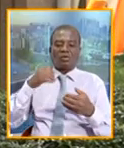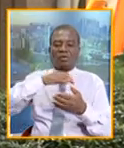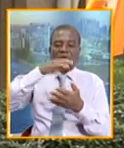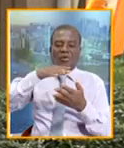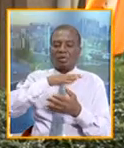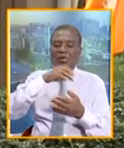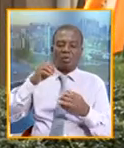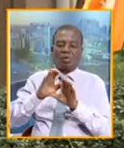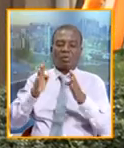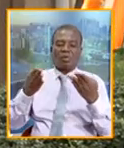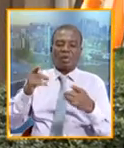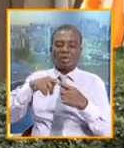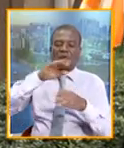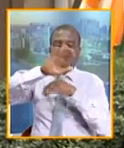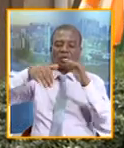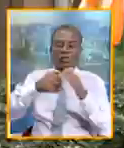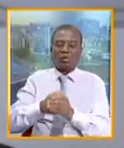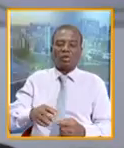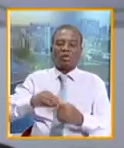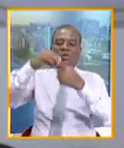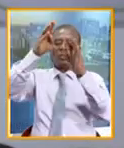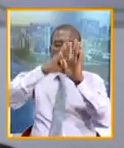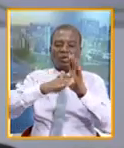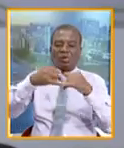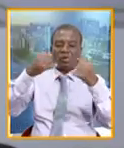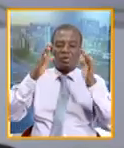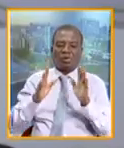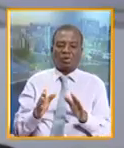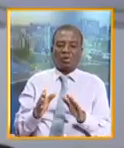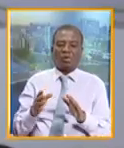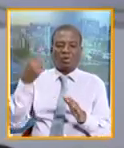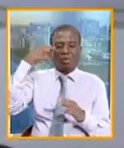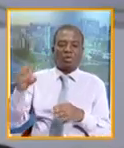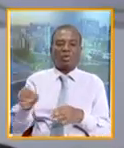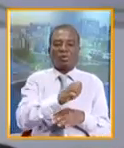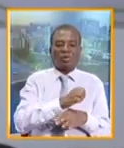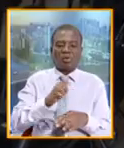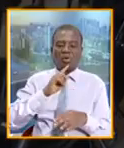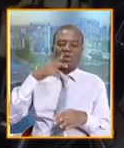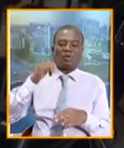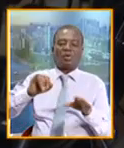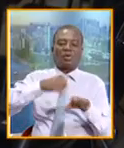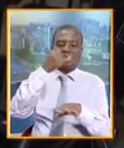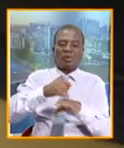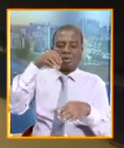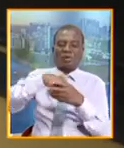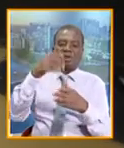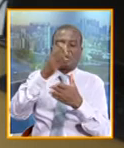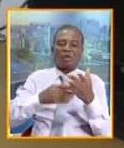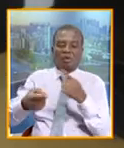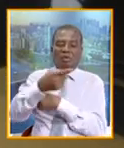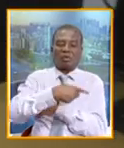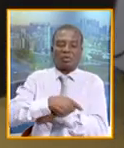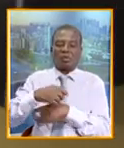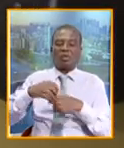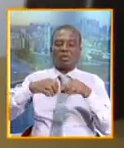centre ouvert à tous, spécialement aux journalistes. Pour eux, seront installés dans quelques jours une